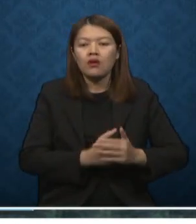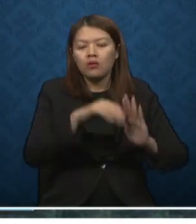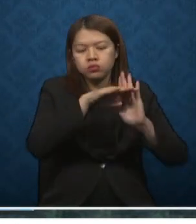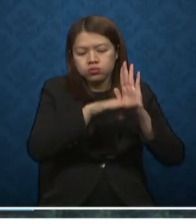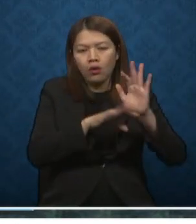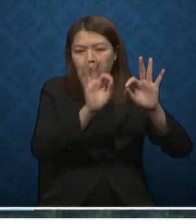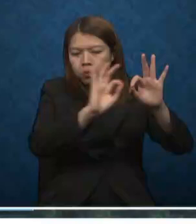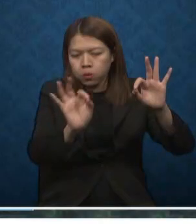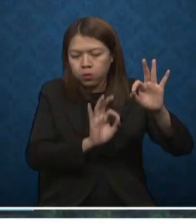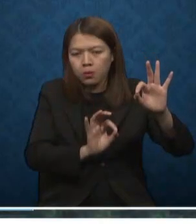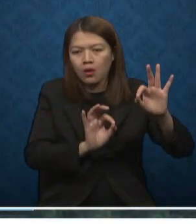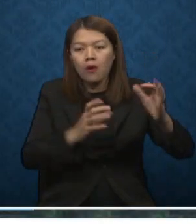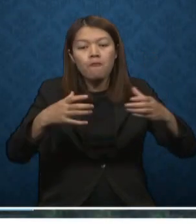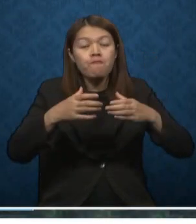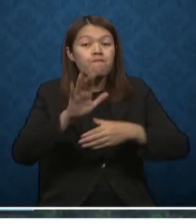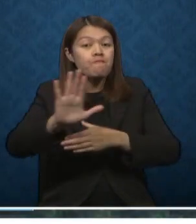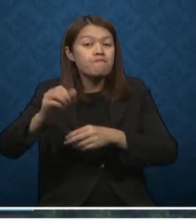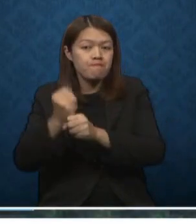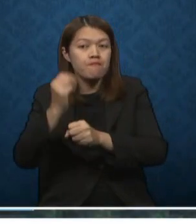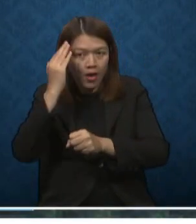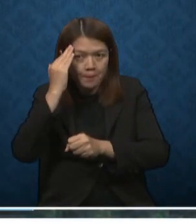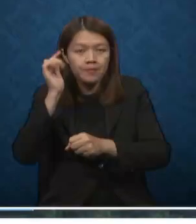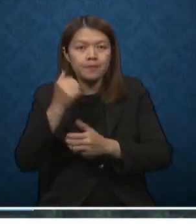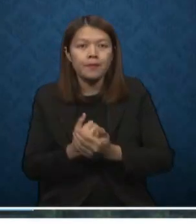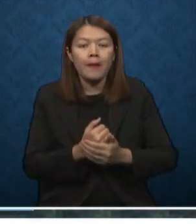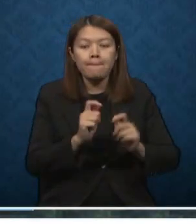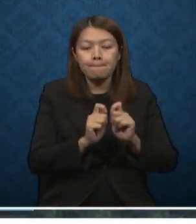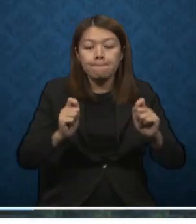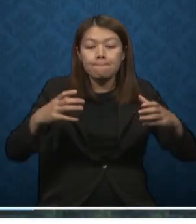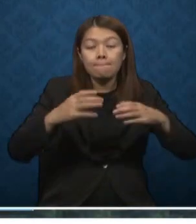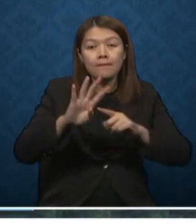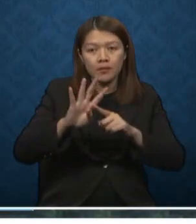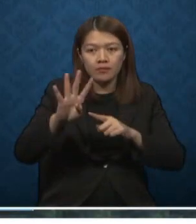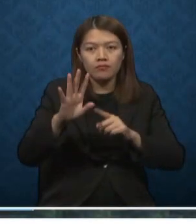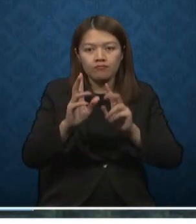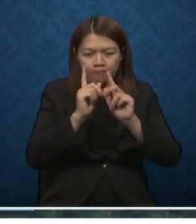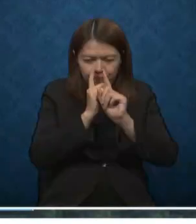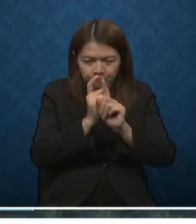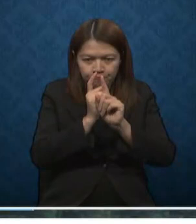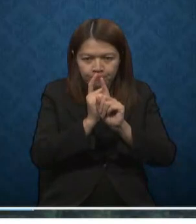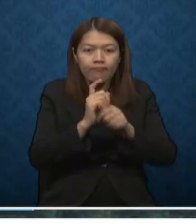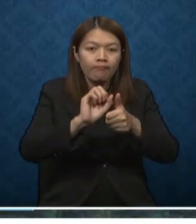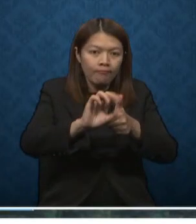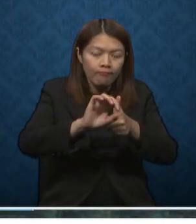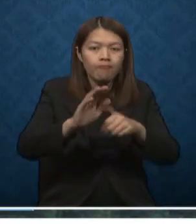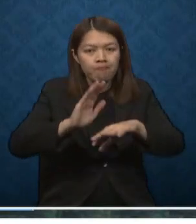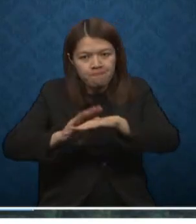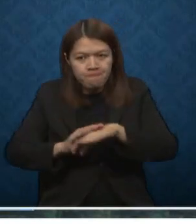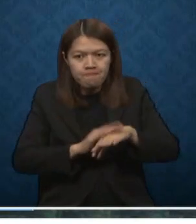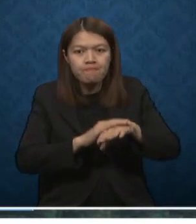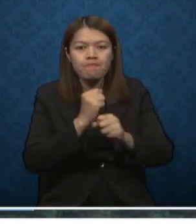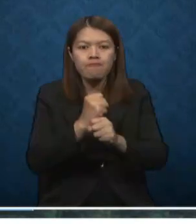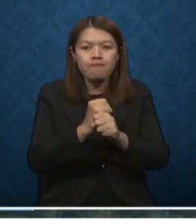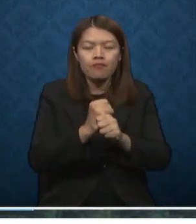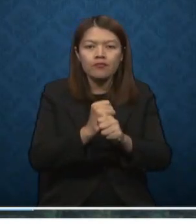สนอให้ส่วนงานที่เกี่ยวข้องต่อไปทราบส่วนอนุที่4ก็เป็นเรื่องของการติดตามตัวนะและเร่งรัดในภา